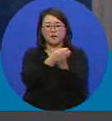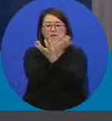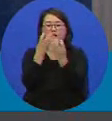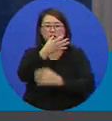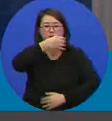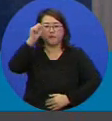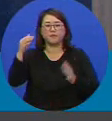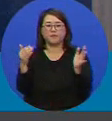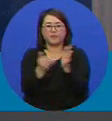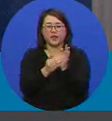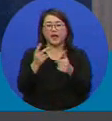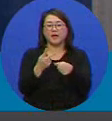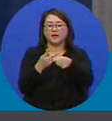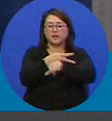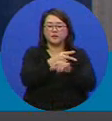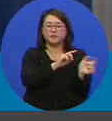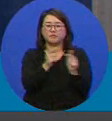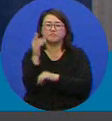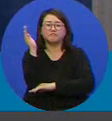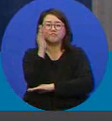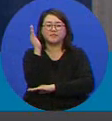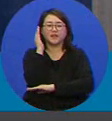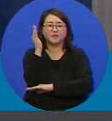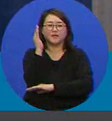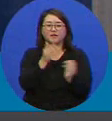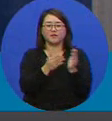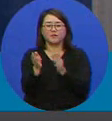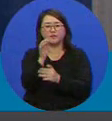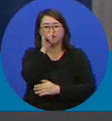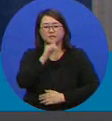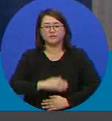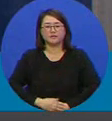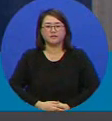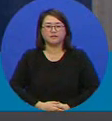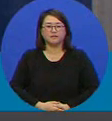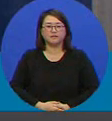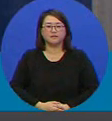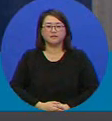산업을 추진하기 위해 세미나를 열었습니다. 시군 소식 주혜인 기자입니다.